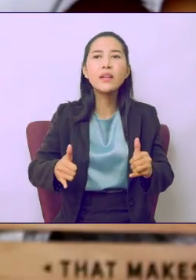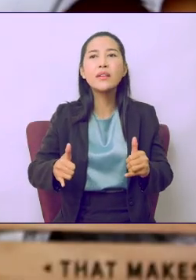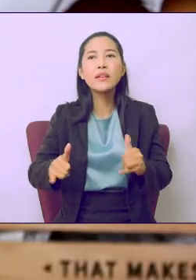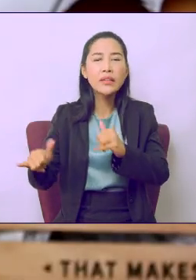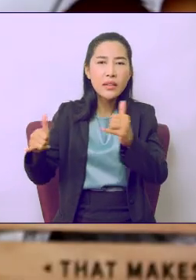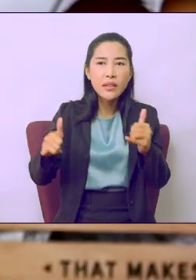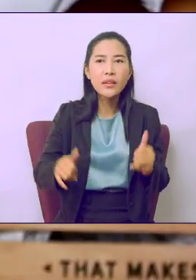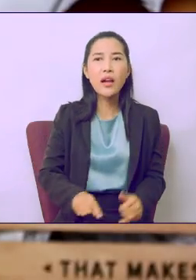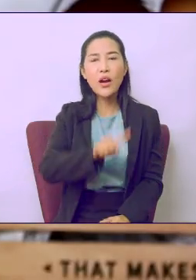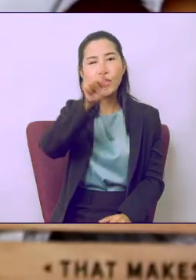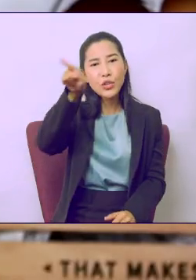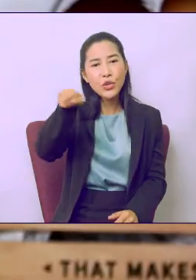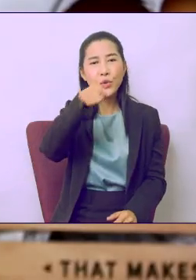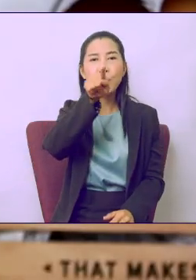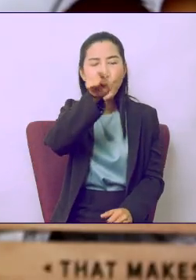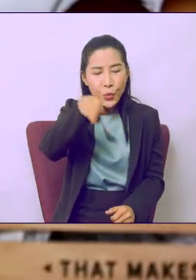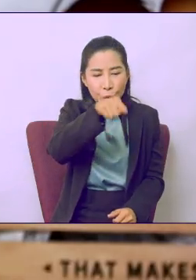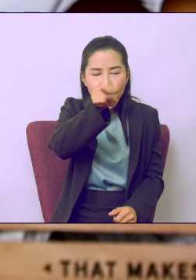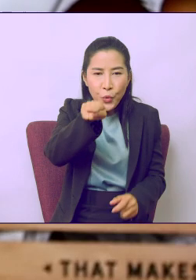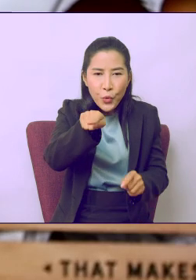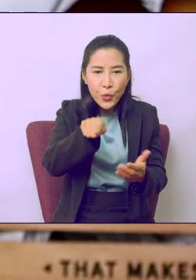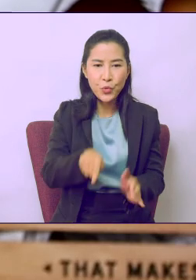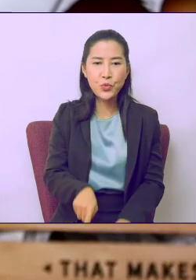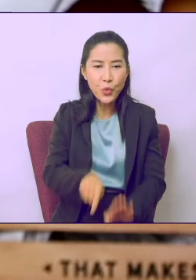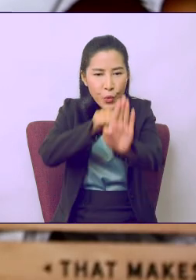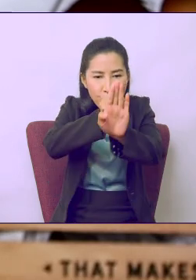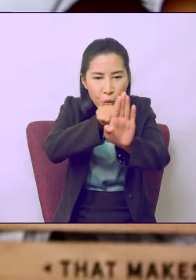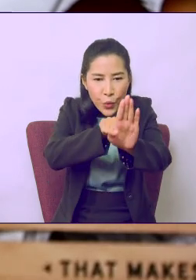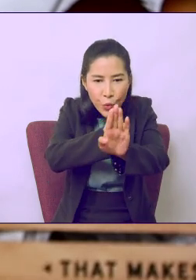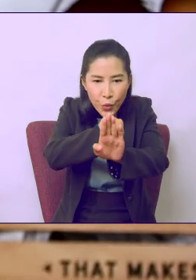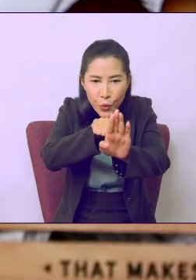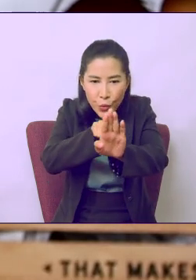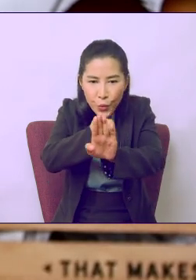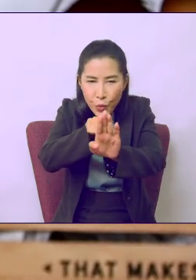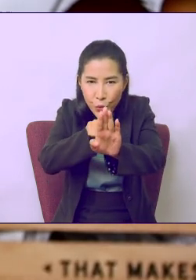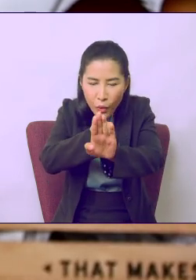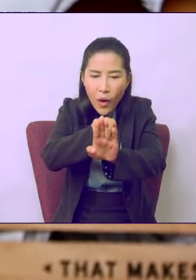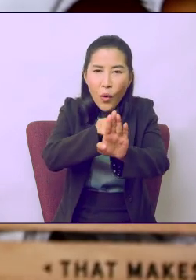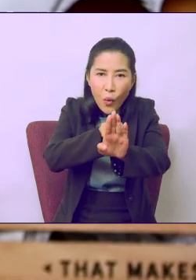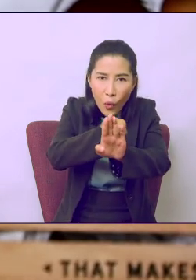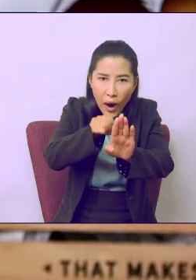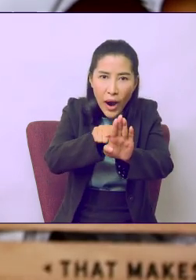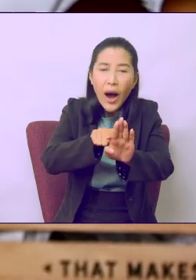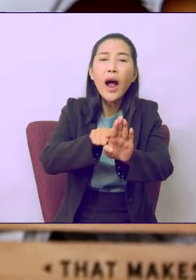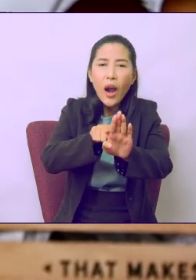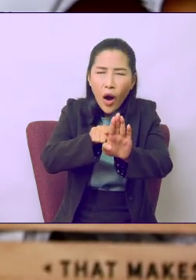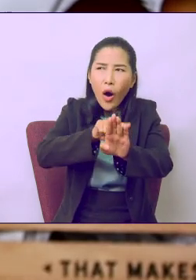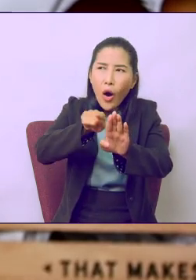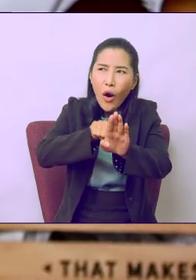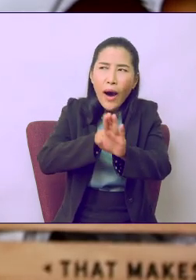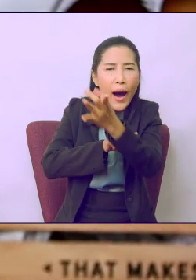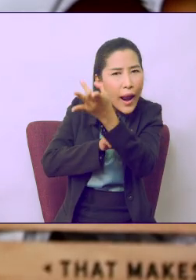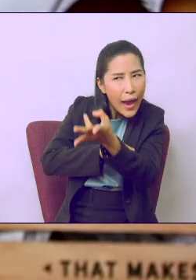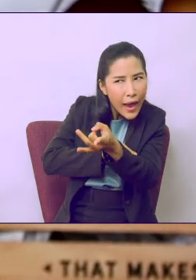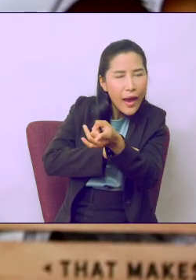อ่ะก็ให้เอานิ้วอ่ะไปวาดหลังเพื่อนอย่างเงี้ยแล้วให้เพื่อนอีกคนนึงอ่ะทายว่าว่าเป็นอักษรอะไรอย่างเงี้ยนะครับหรือว่าการจับ